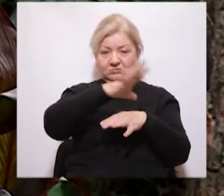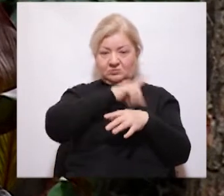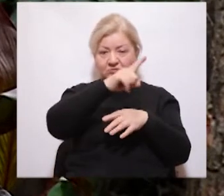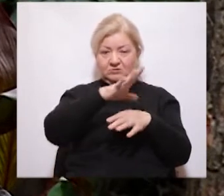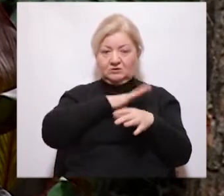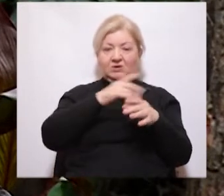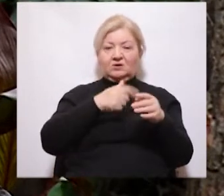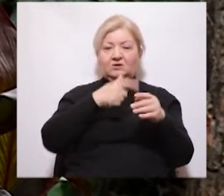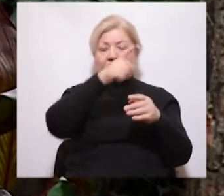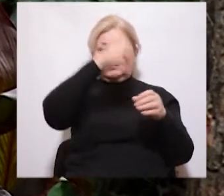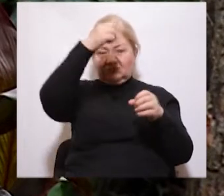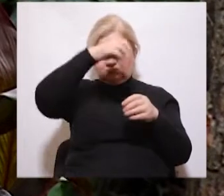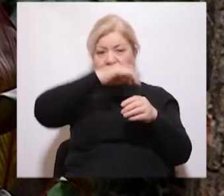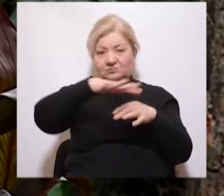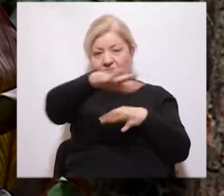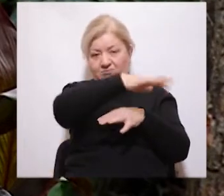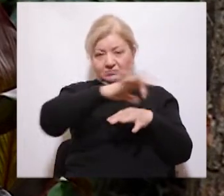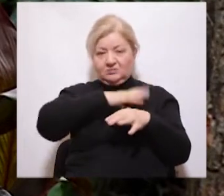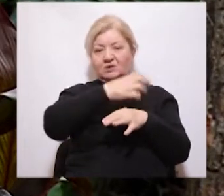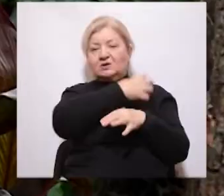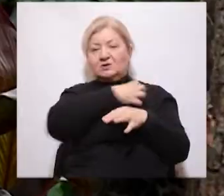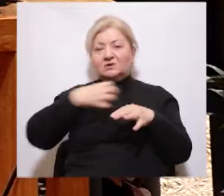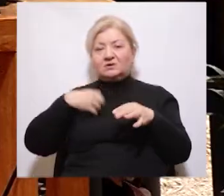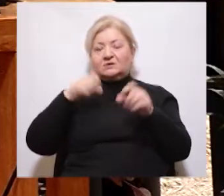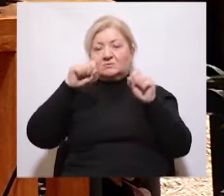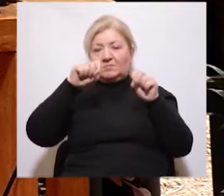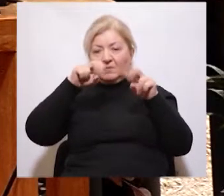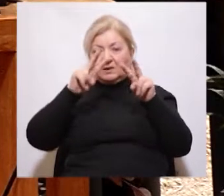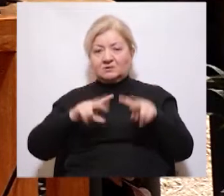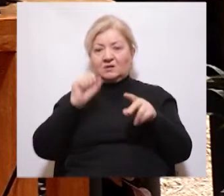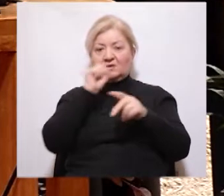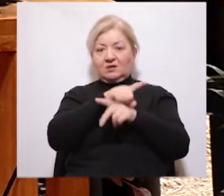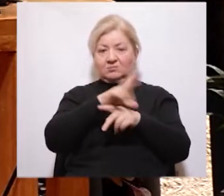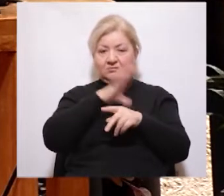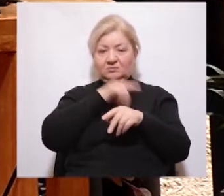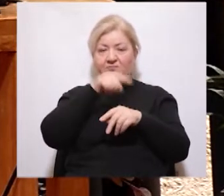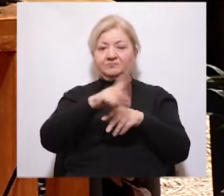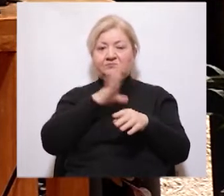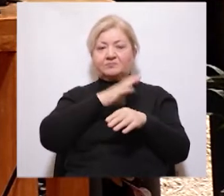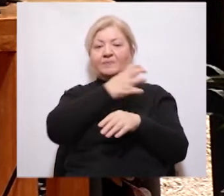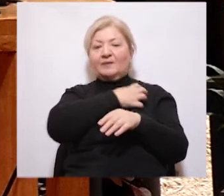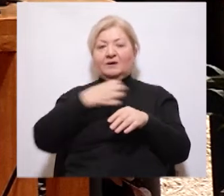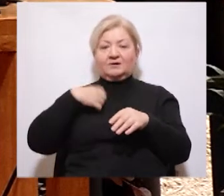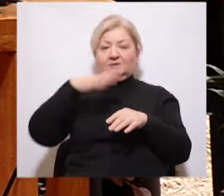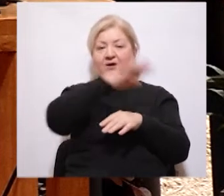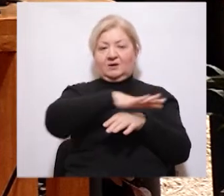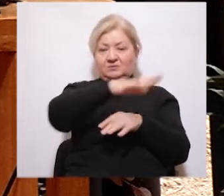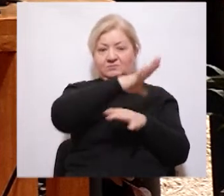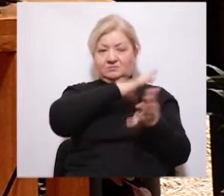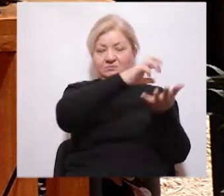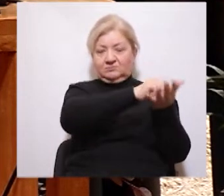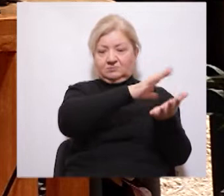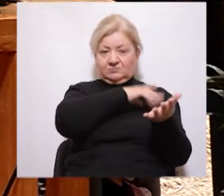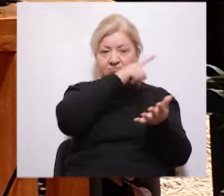მიმდებარე ტერიტორიის განათებას ემსახურებოდა. ეს იმპერატორის სპეციალური დაკვეთა იყო. თქვენ იცით რომ აქ საიმპერატორო